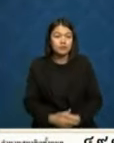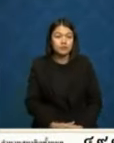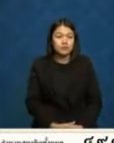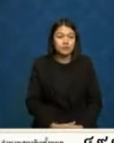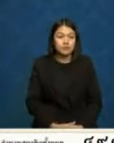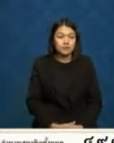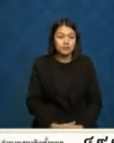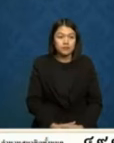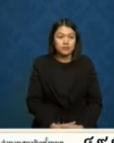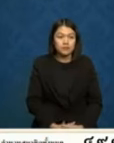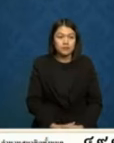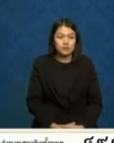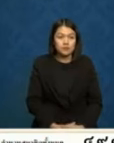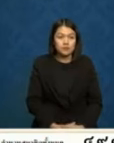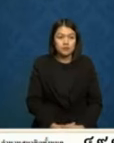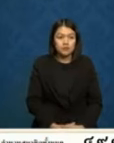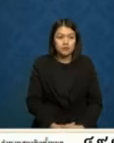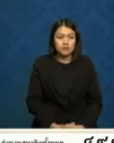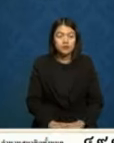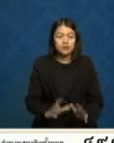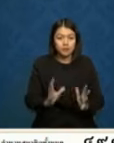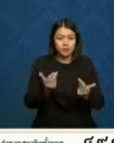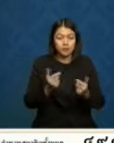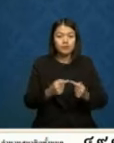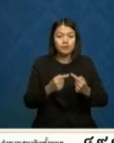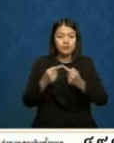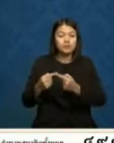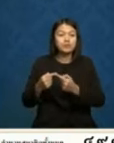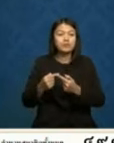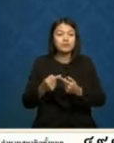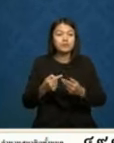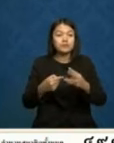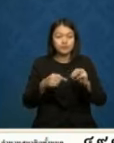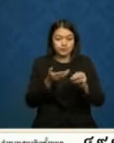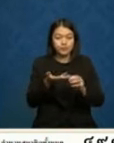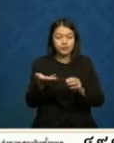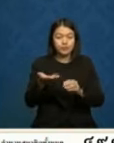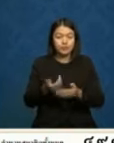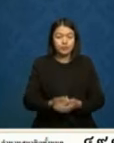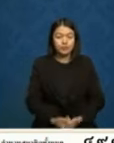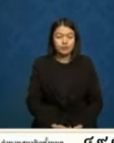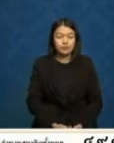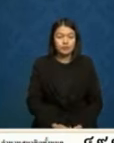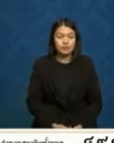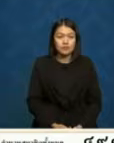ครับจบมาตรานี้ต่อไปครับมาตราต่อไปเลขาครับ